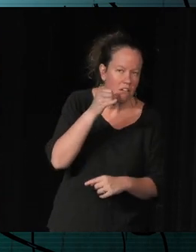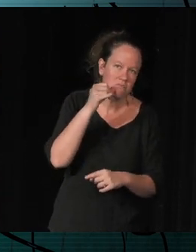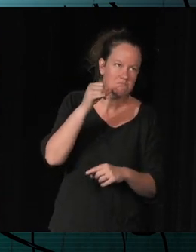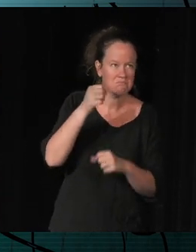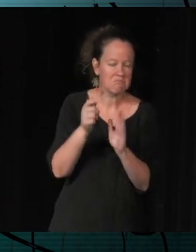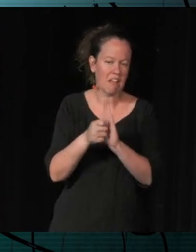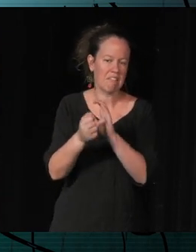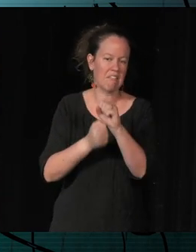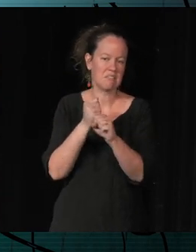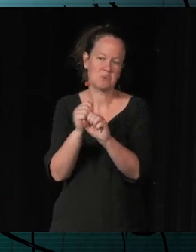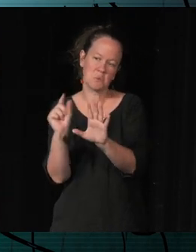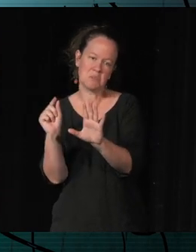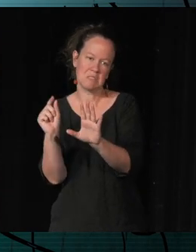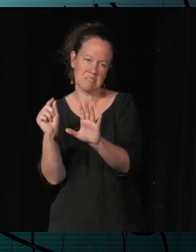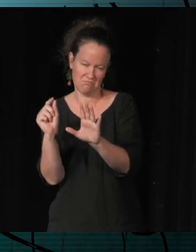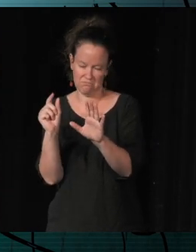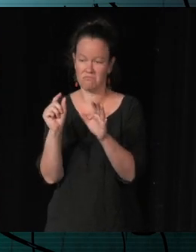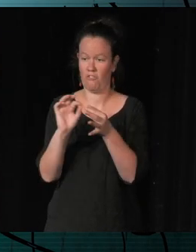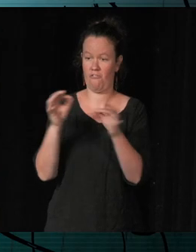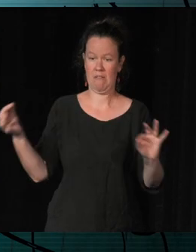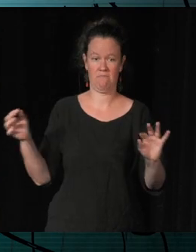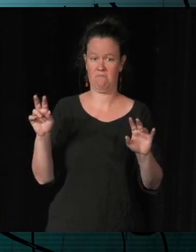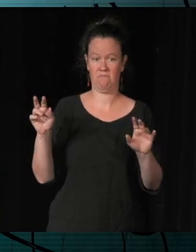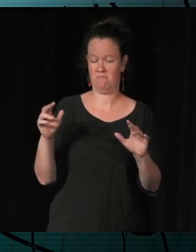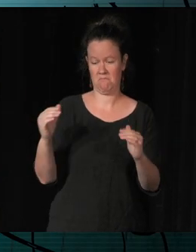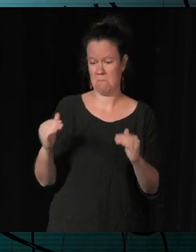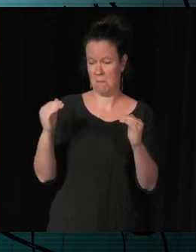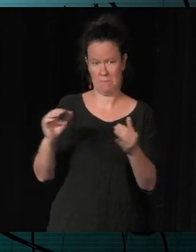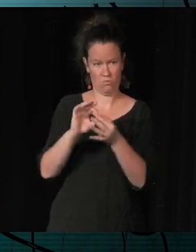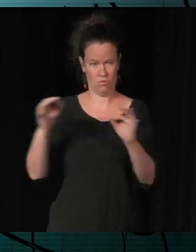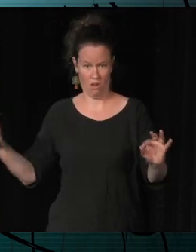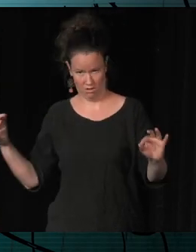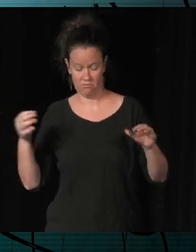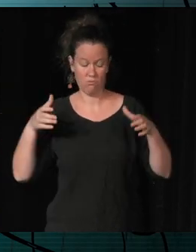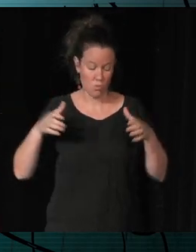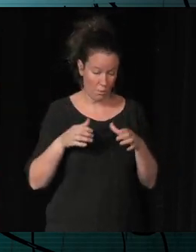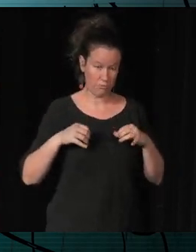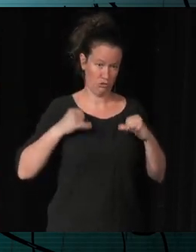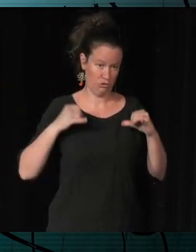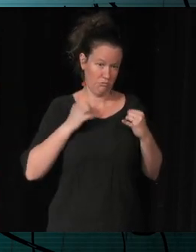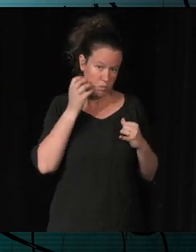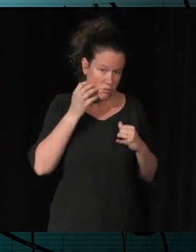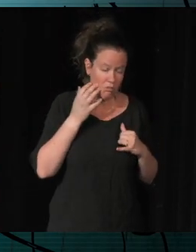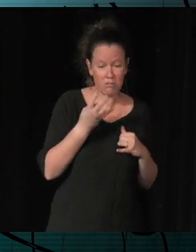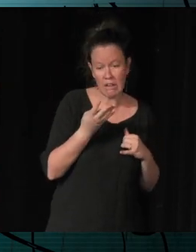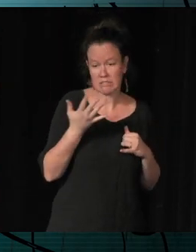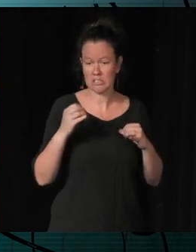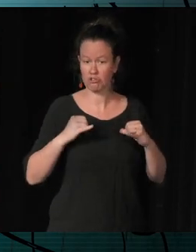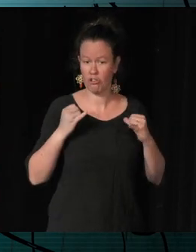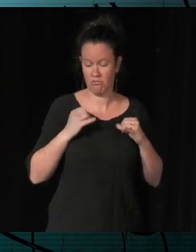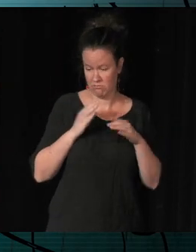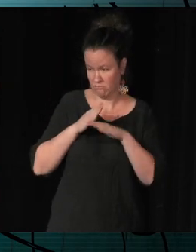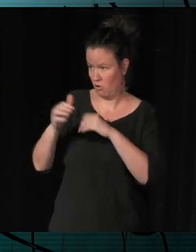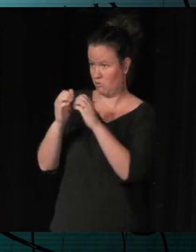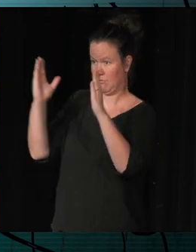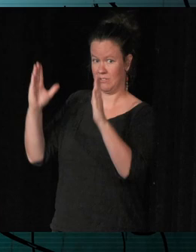années 70 un peu c'est à peu près toujours la même trame en gros il y a 4 C jeunes étudiants qui rentrent dans une maison toute bizarre et il y en a un qui